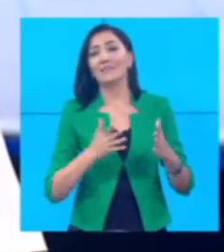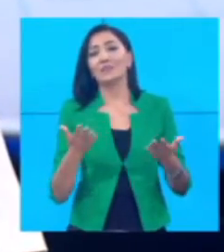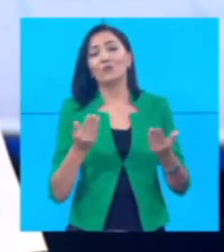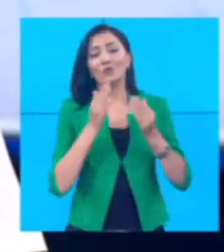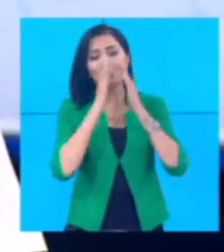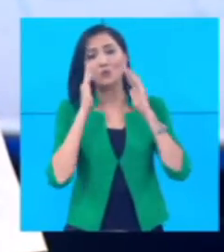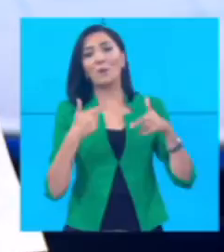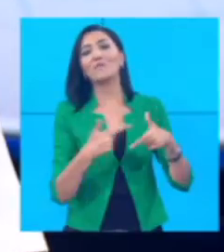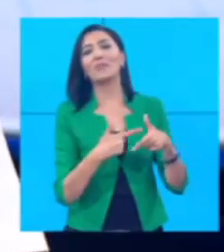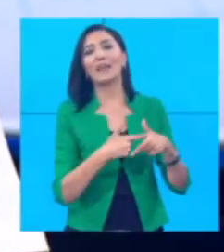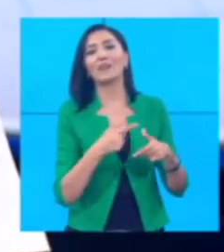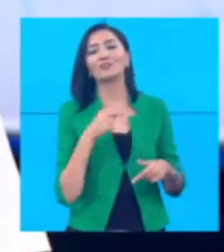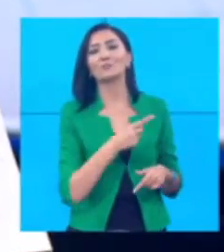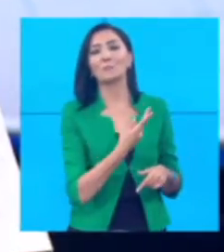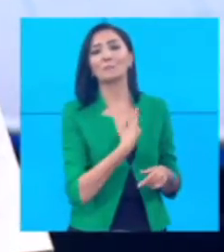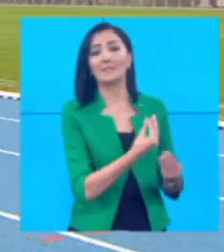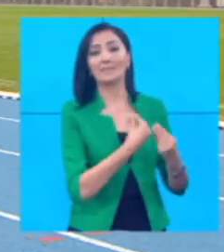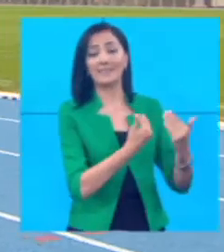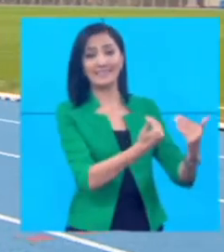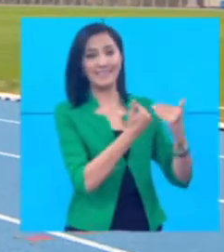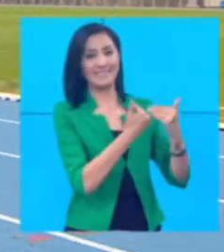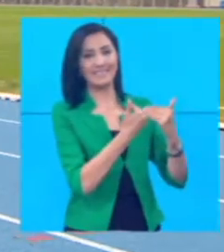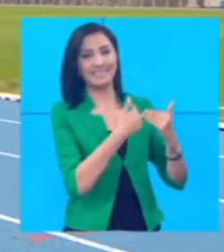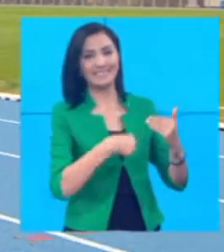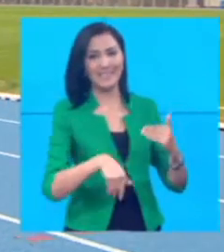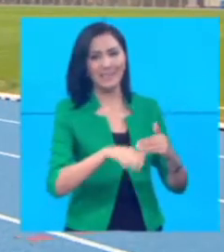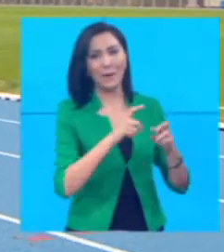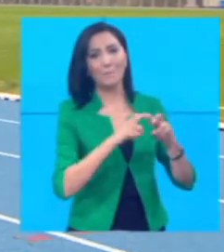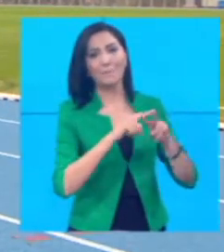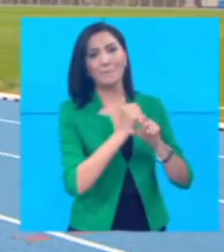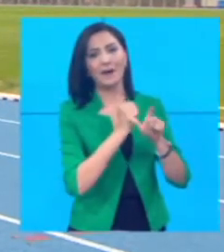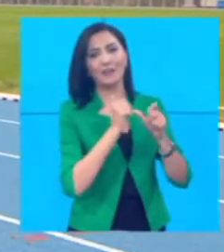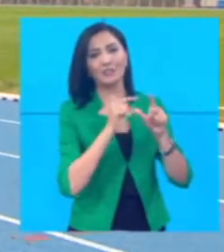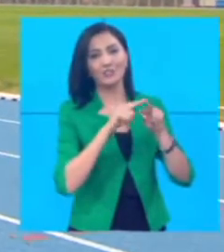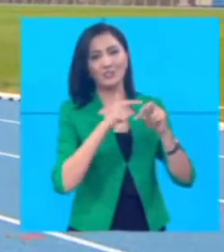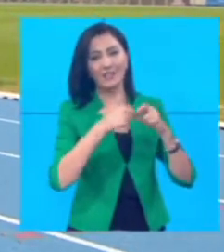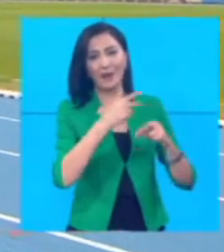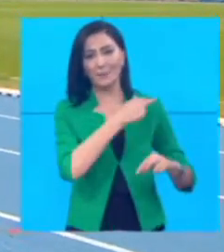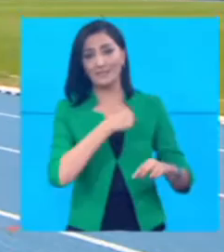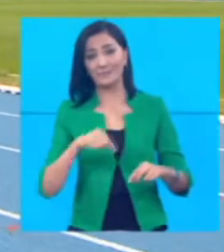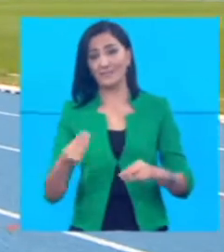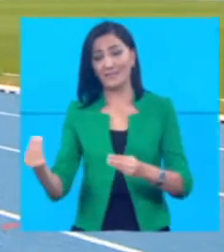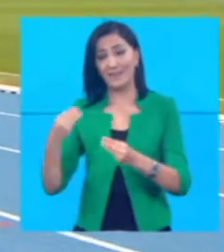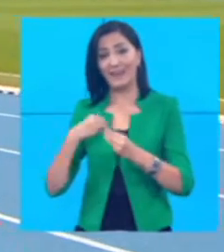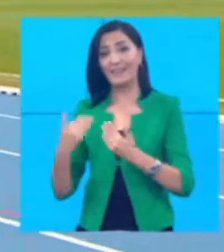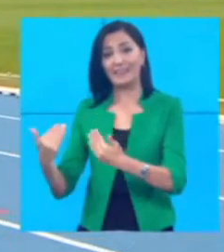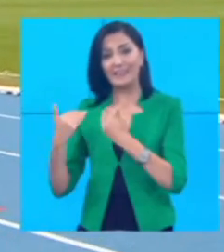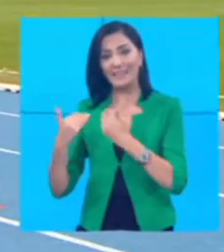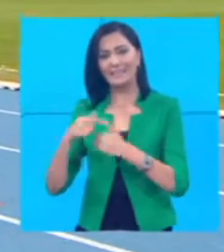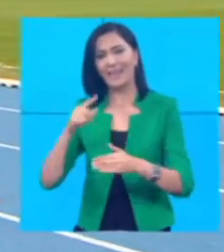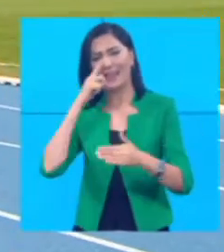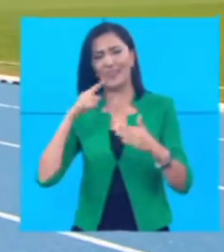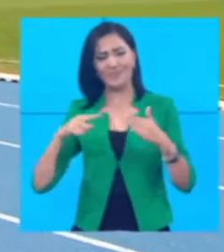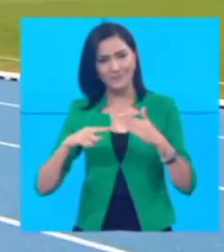Ve çok şükür federasyonumuzun bize verdiği destekle, Bağcılar Belediyesi'nin bize verdiği destekle